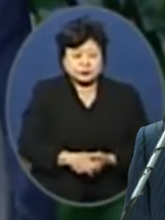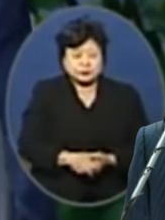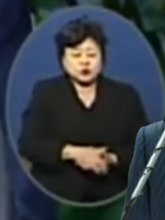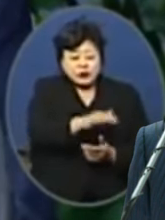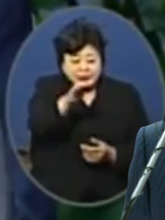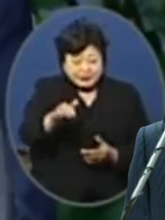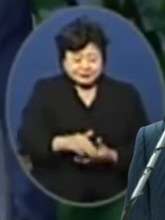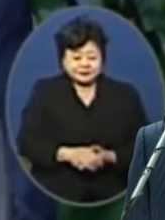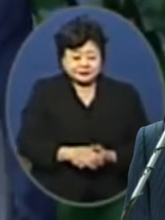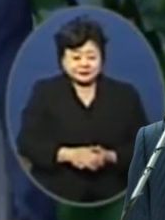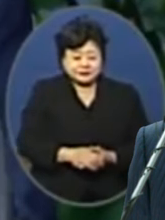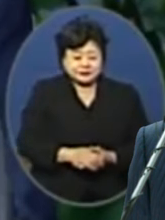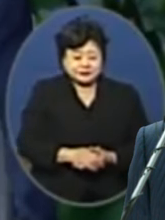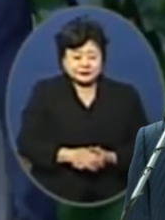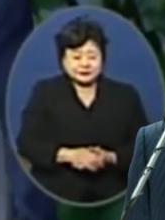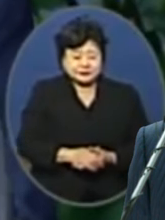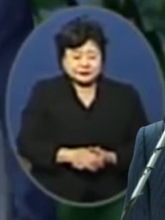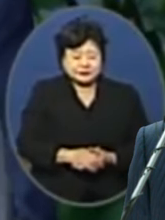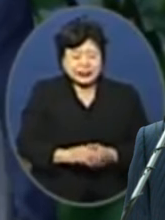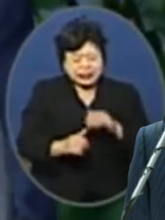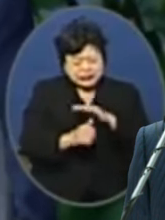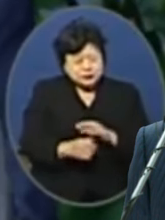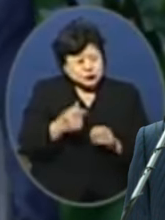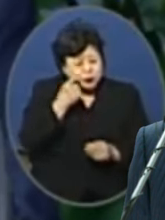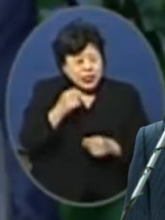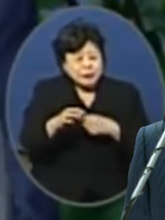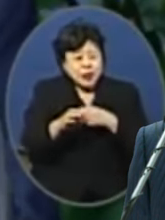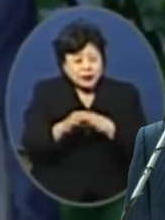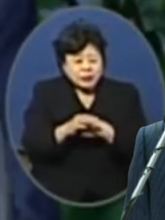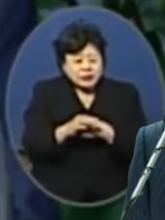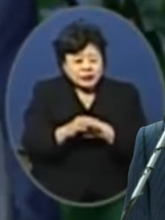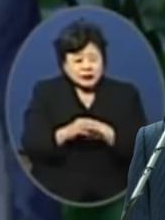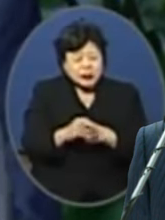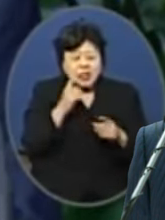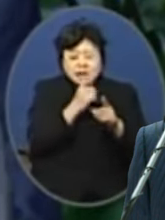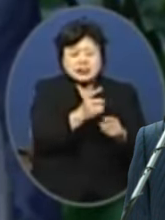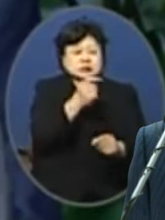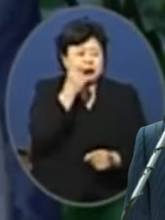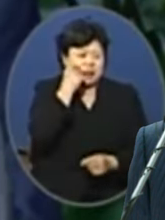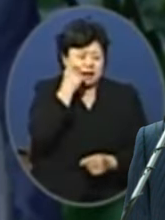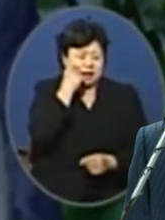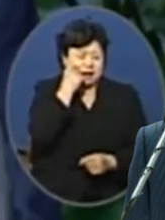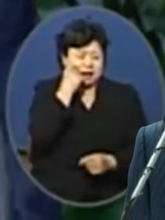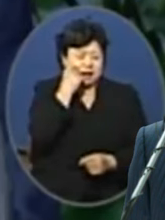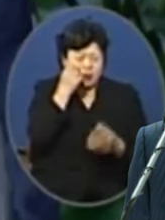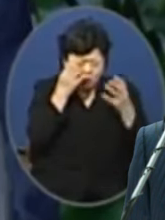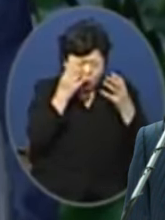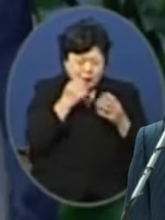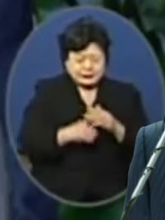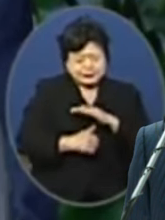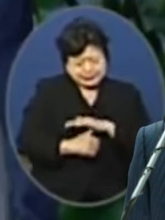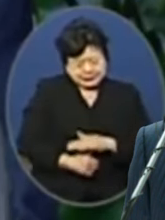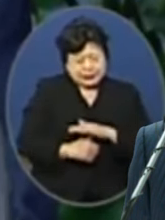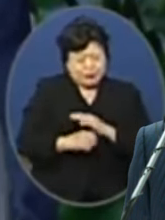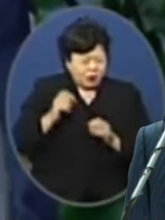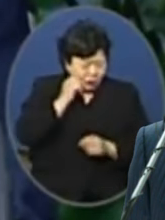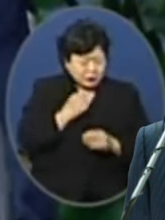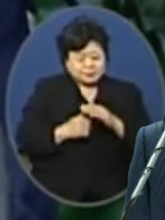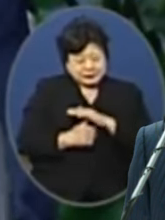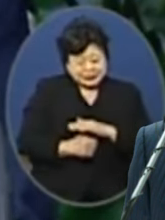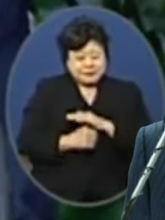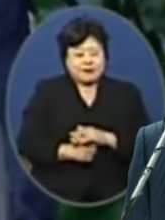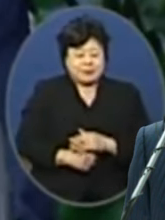우리가 무엇인지 참지 못하면 이기지 못합니다 어떠한 고난도 참고 어려움도